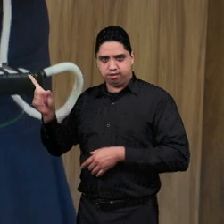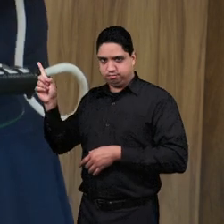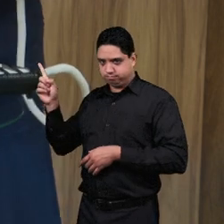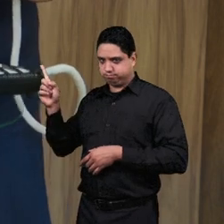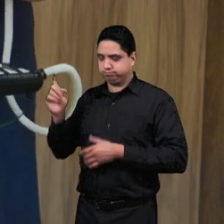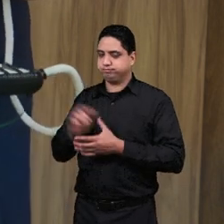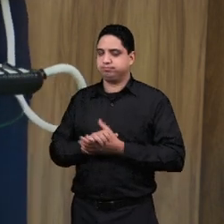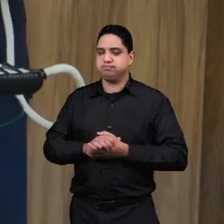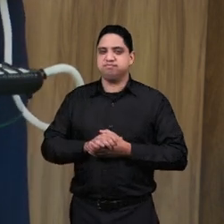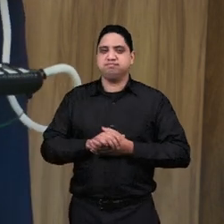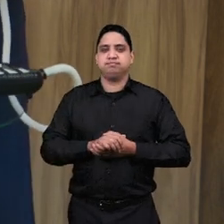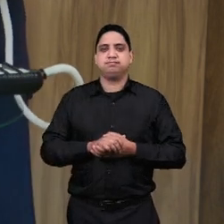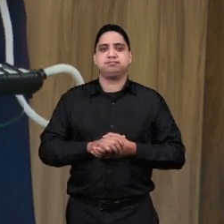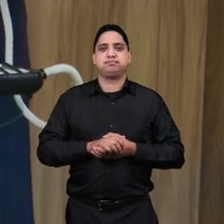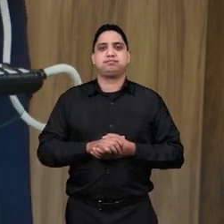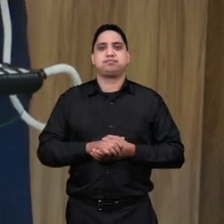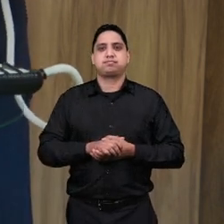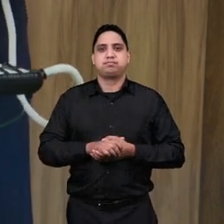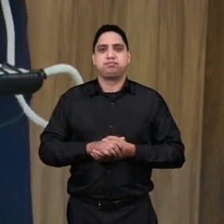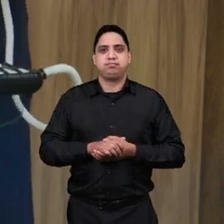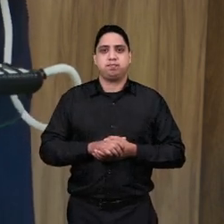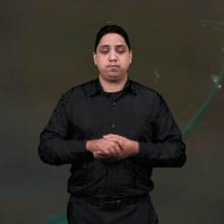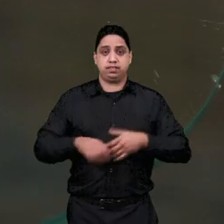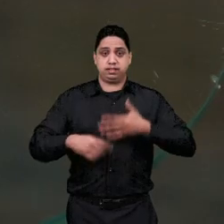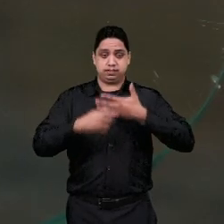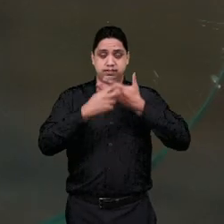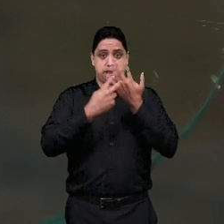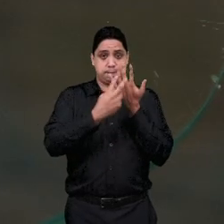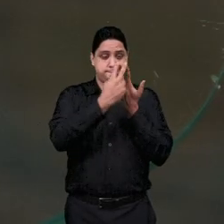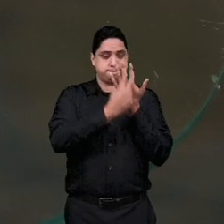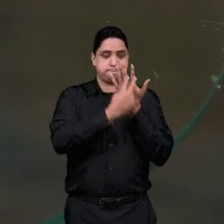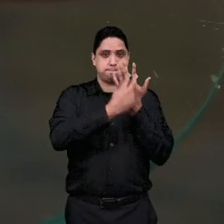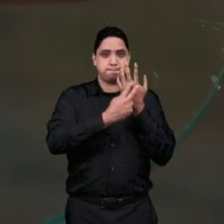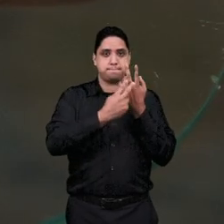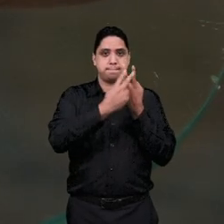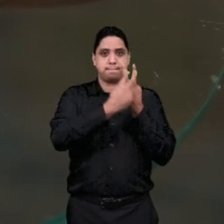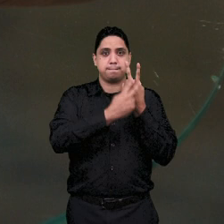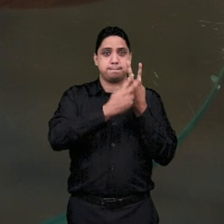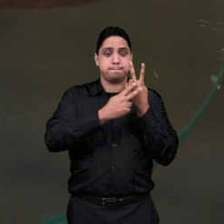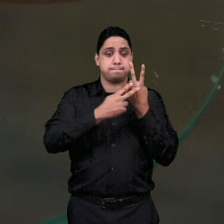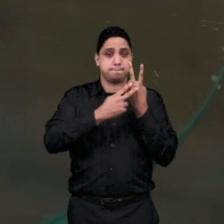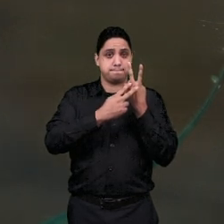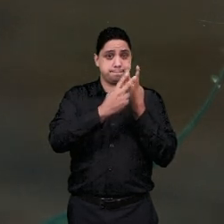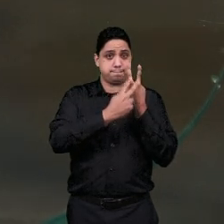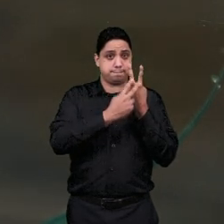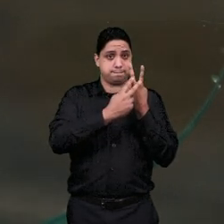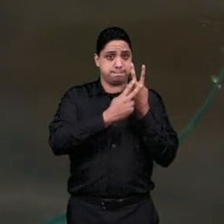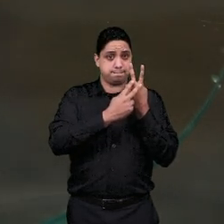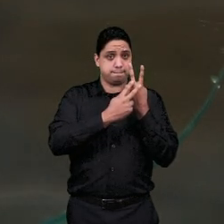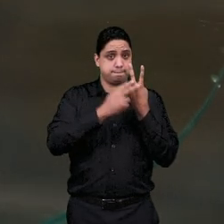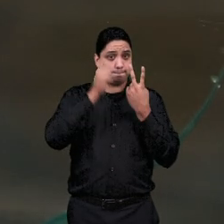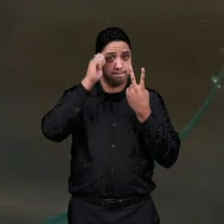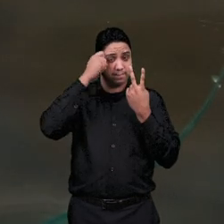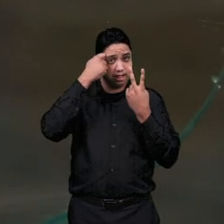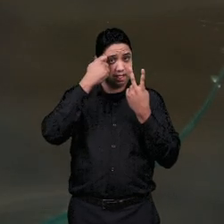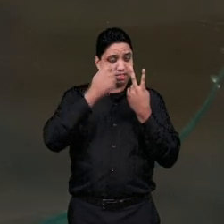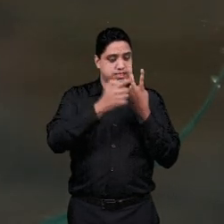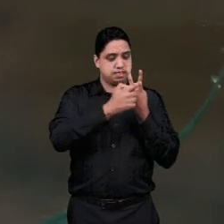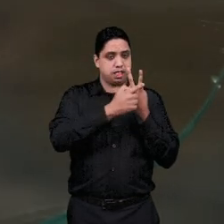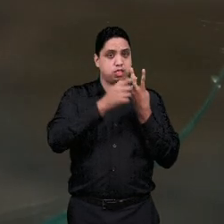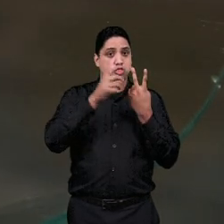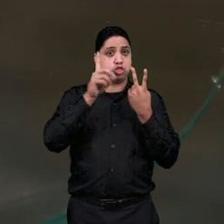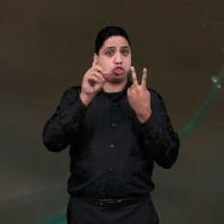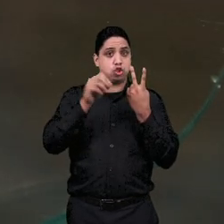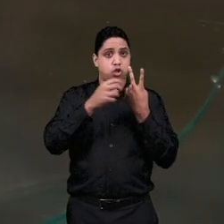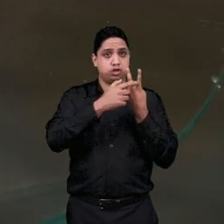2 touches noires, c'est la note Do. 2 touches noires, la note Do. Nous allons